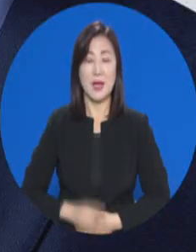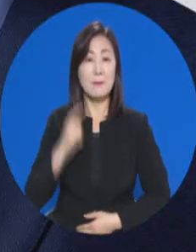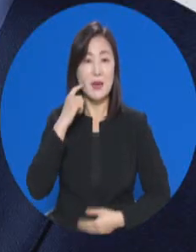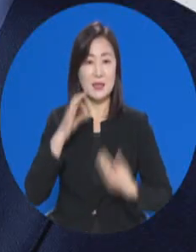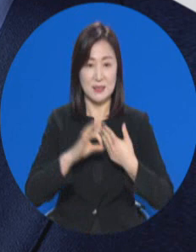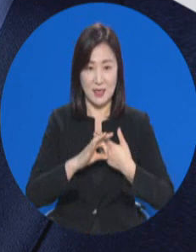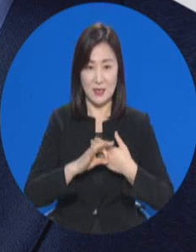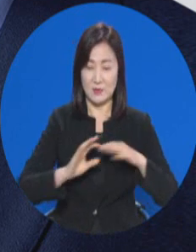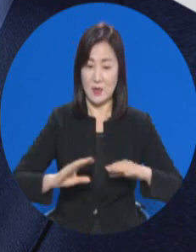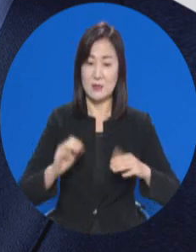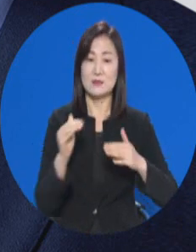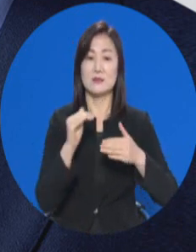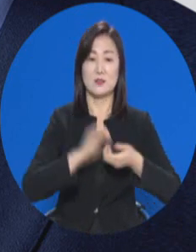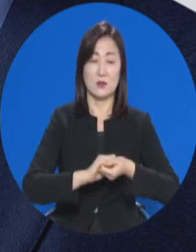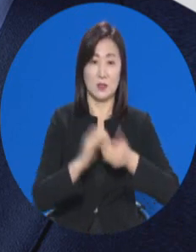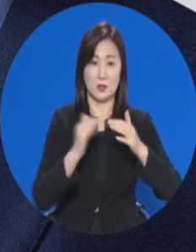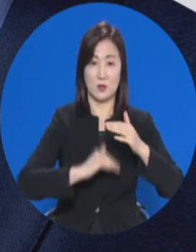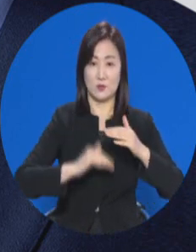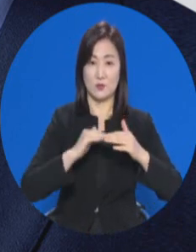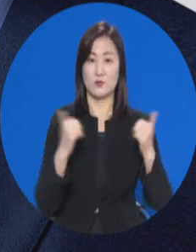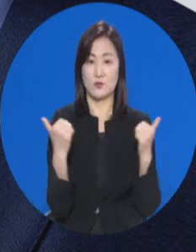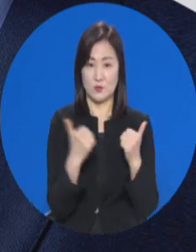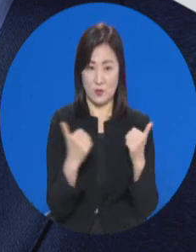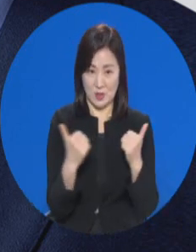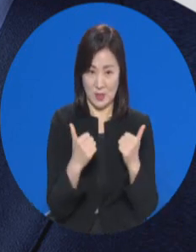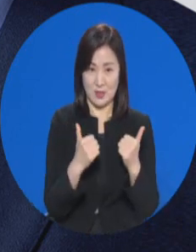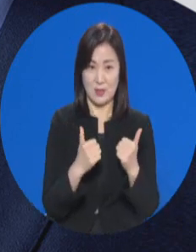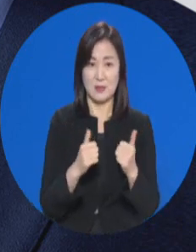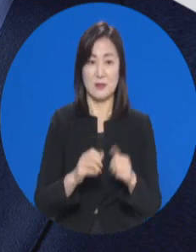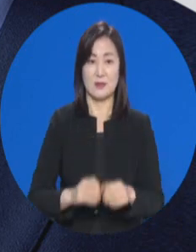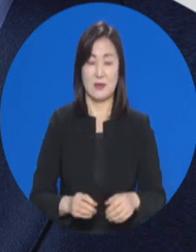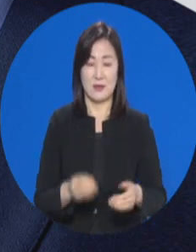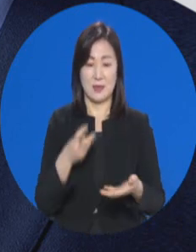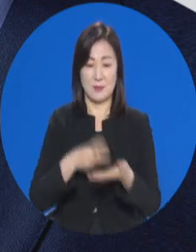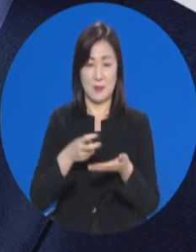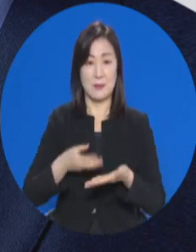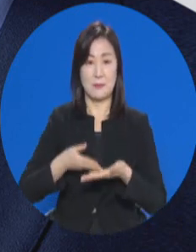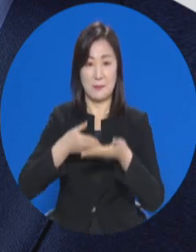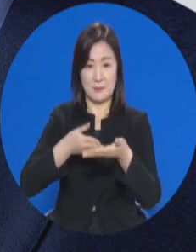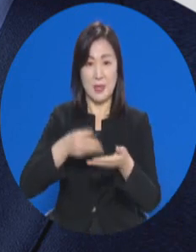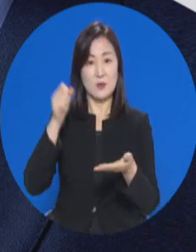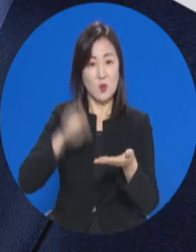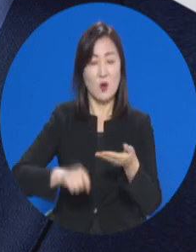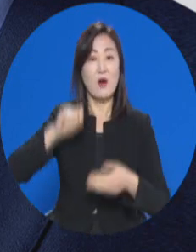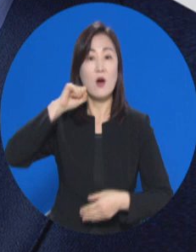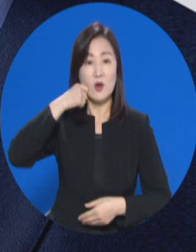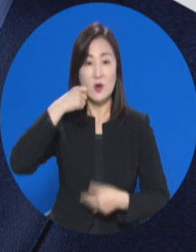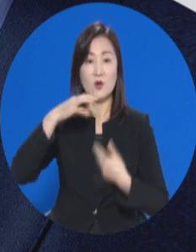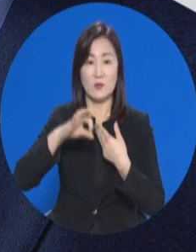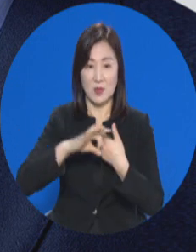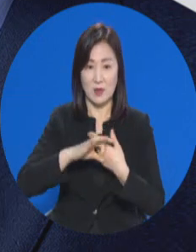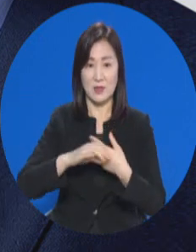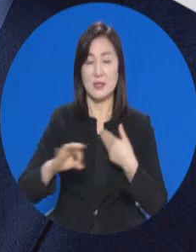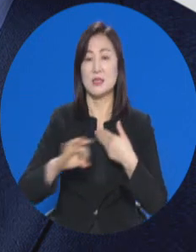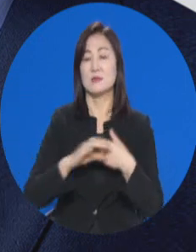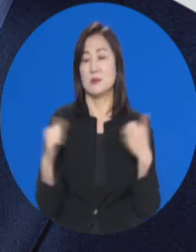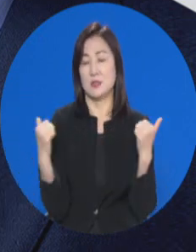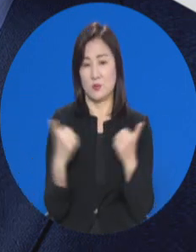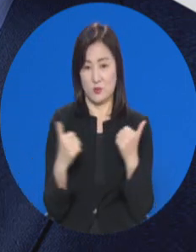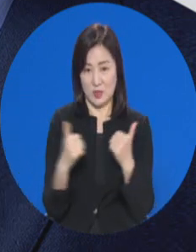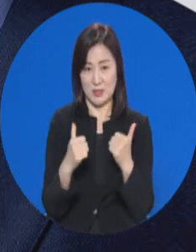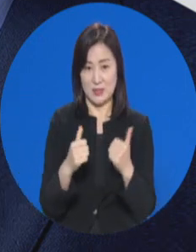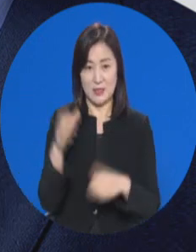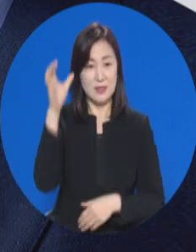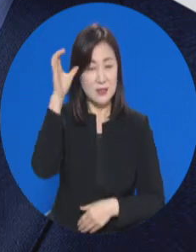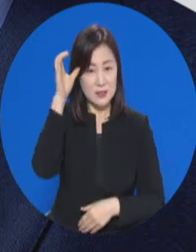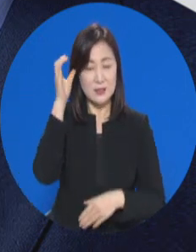만약에 이번 본 정기국회 회기에서 이 법이 통과가 좀 어려우면은 네.